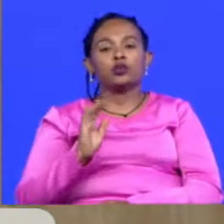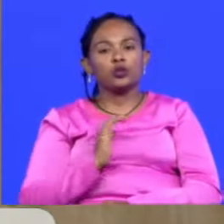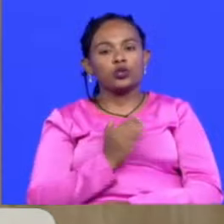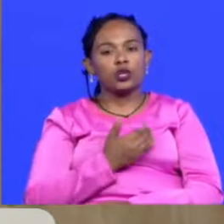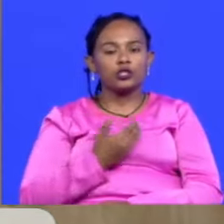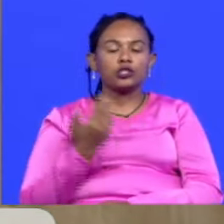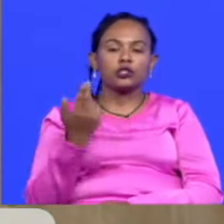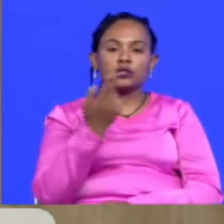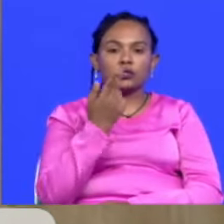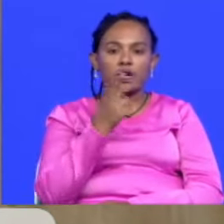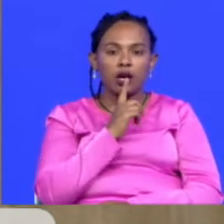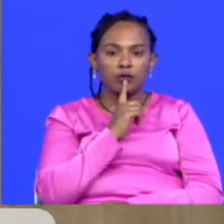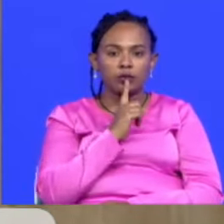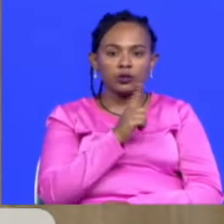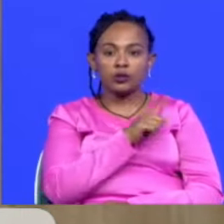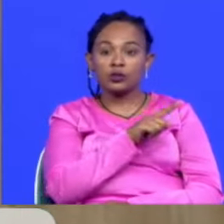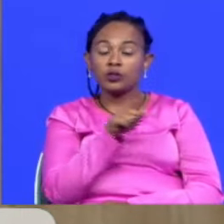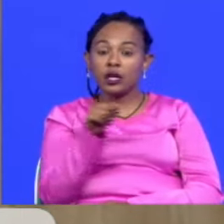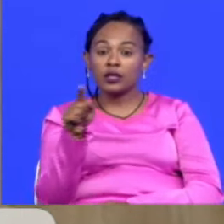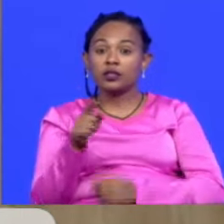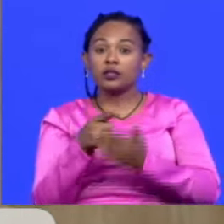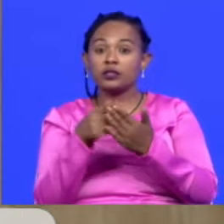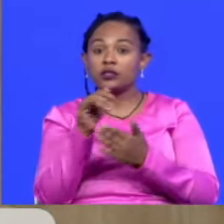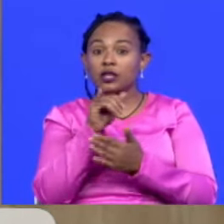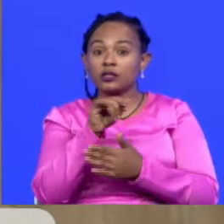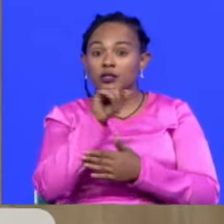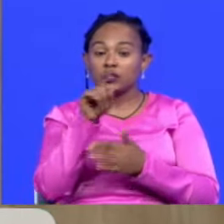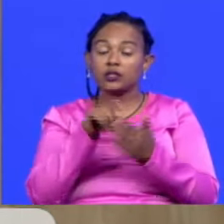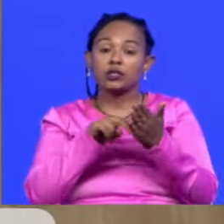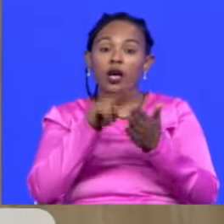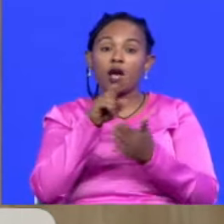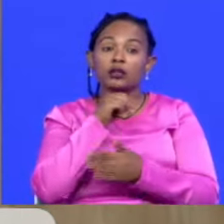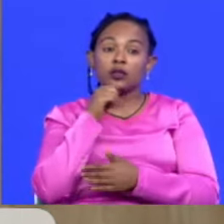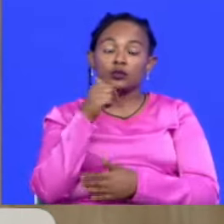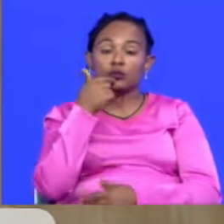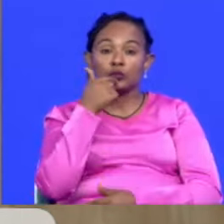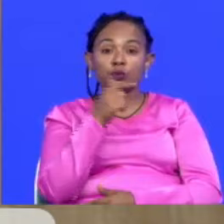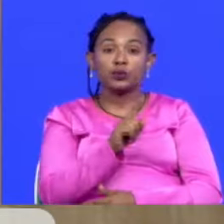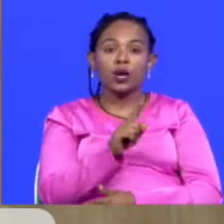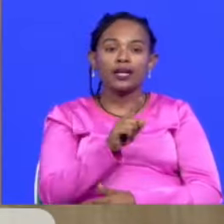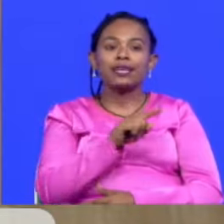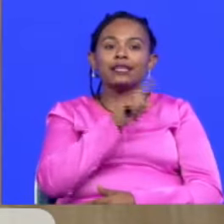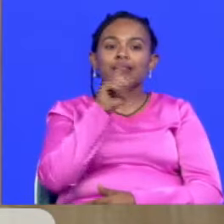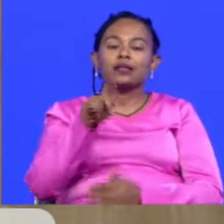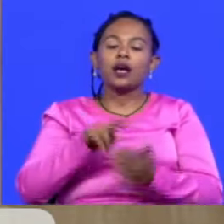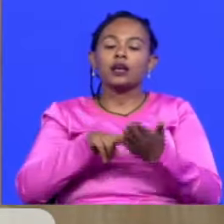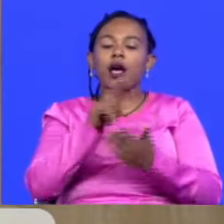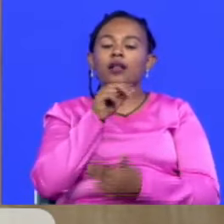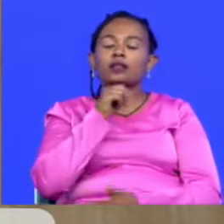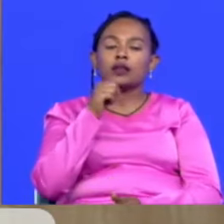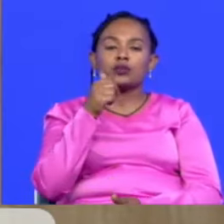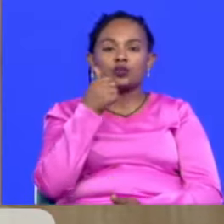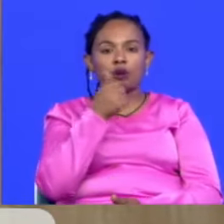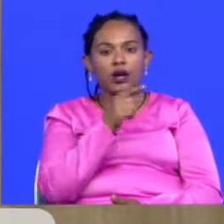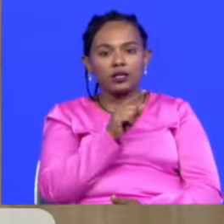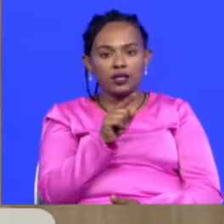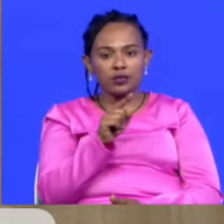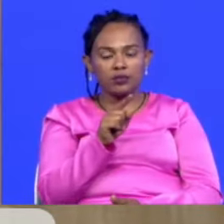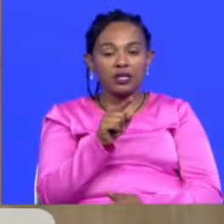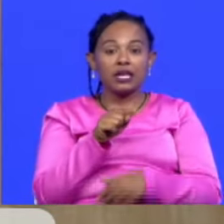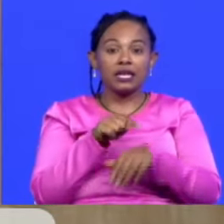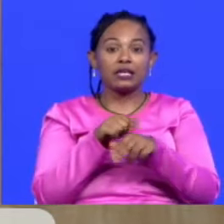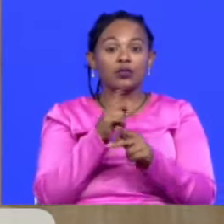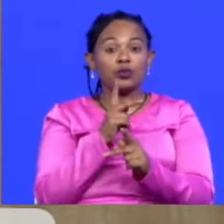ነው። እናንተ እንዲህ አይነት ጥያቄ አታንሱ ቢባል ግን ጥያቄ አታንሱ ብለህ የምታፍነው ጉዳይ አይደለም። እውነት እስከሆነ ድረስ ጊዜውን